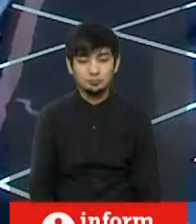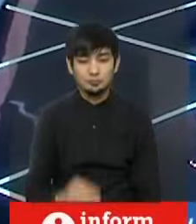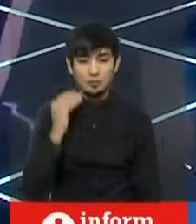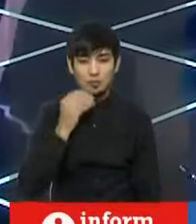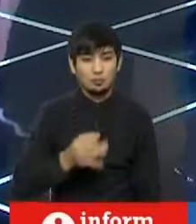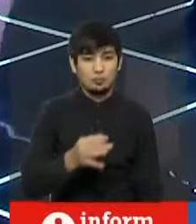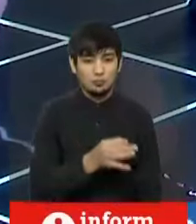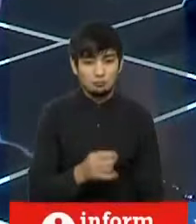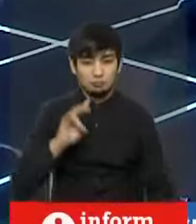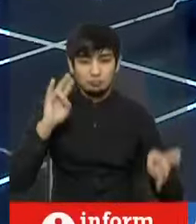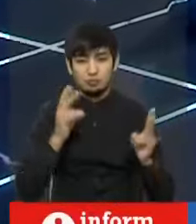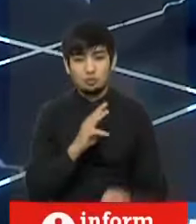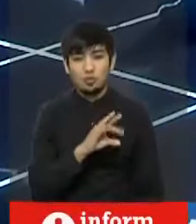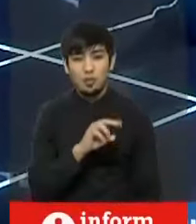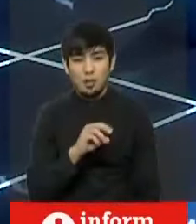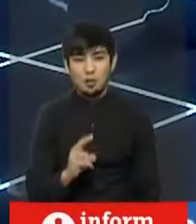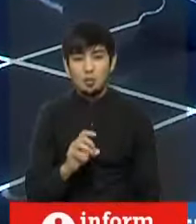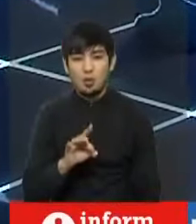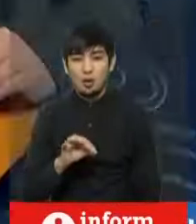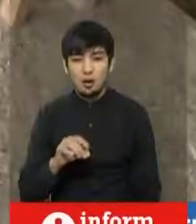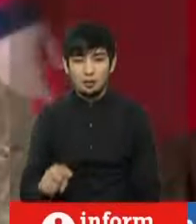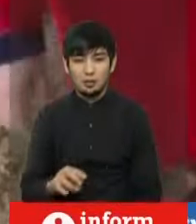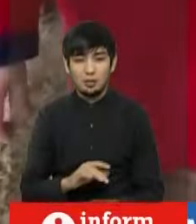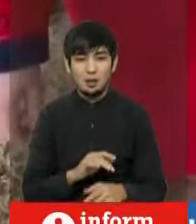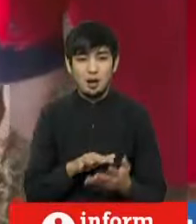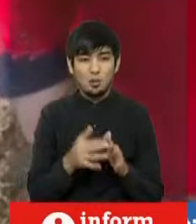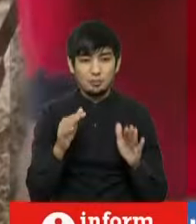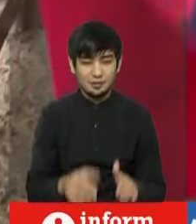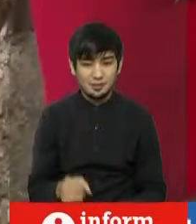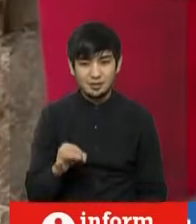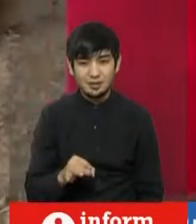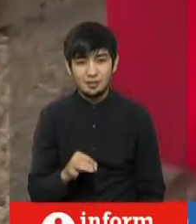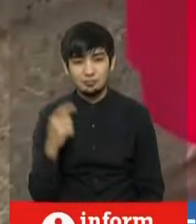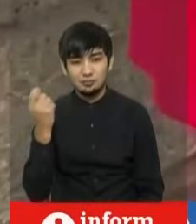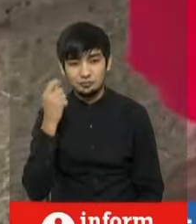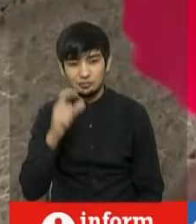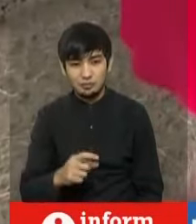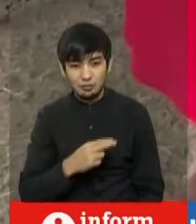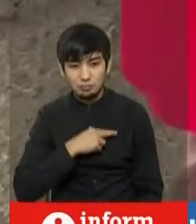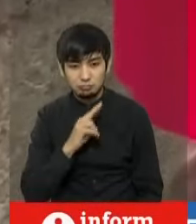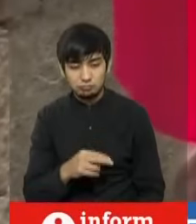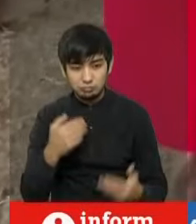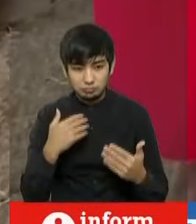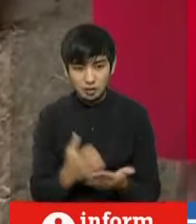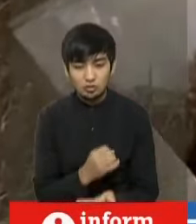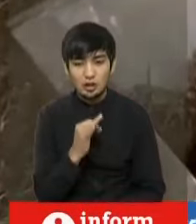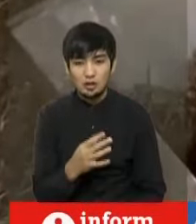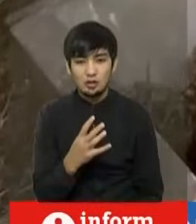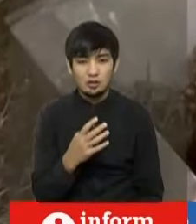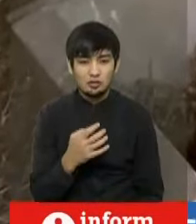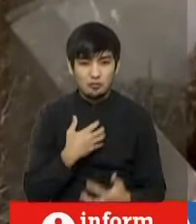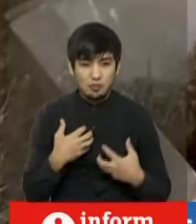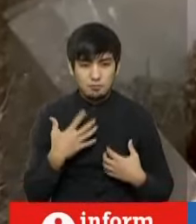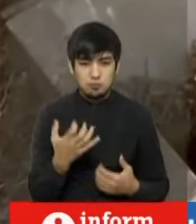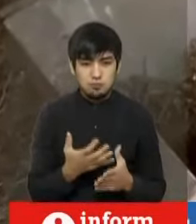Түркістан облысындағы Шолақ қорған ауылында қойшы өлі табылып, қорада тұрған жұрттың төрт түлігі жоғалып кетті. 500-ден астам ірілі